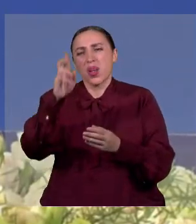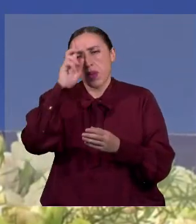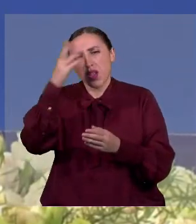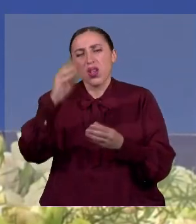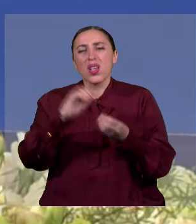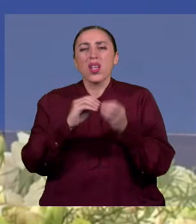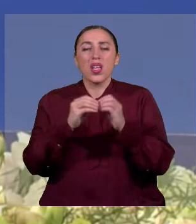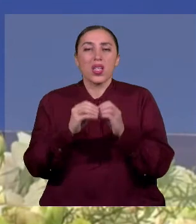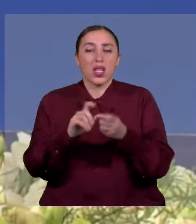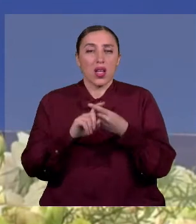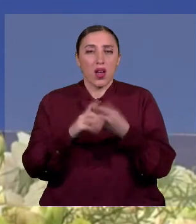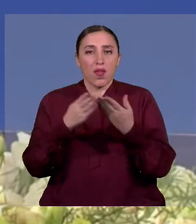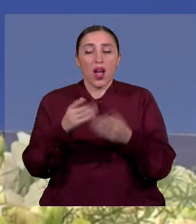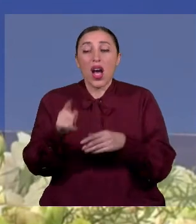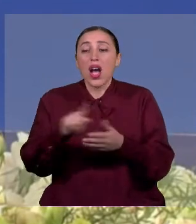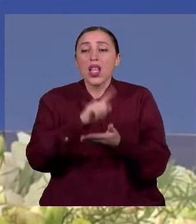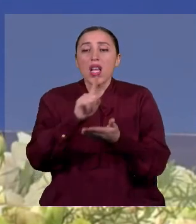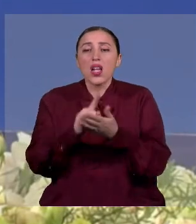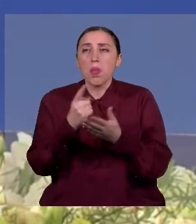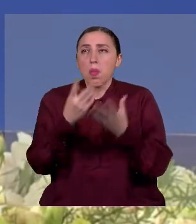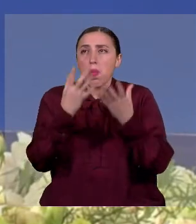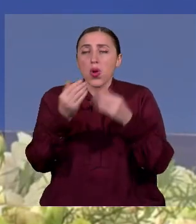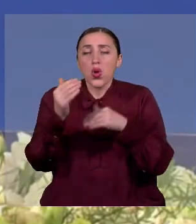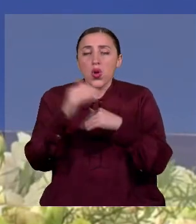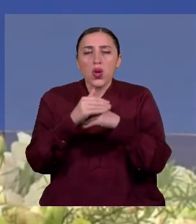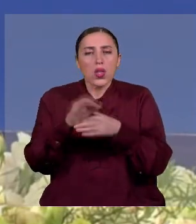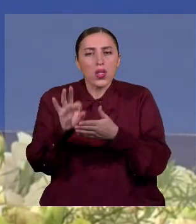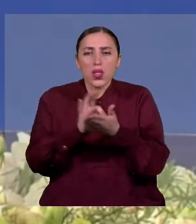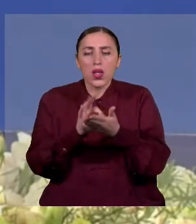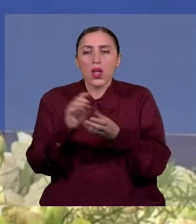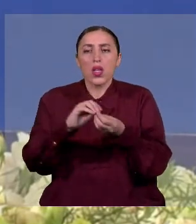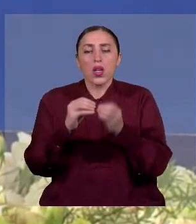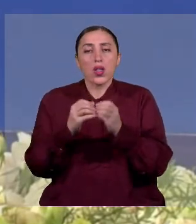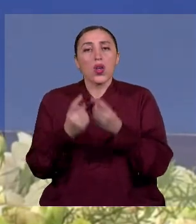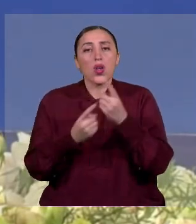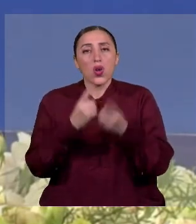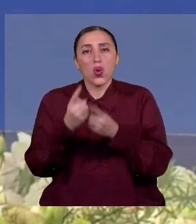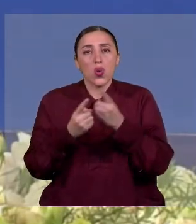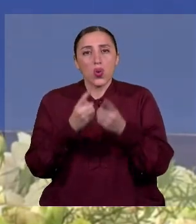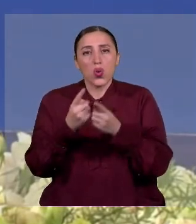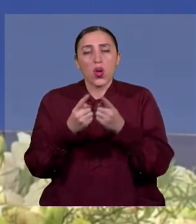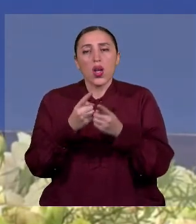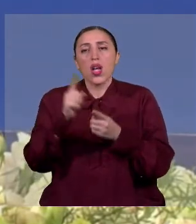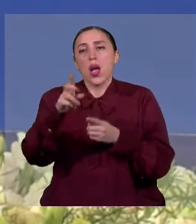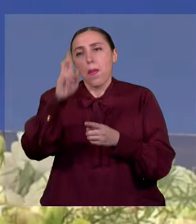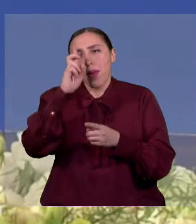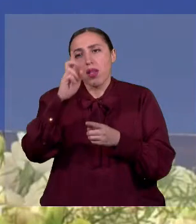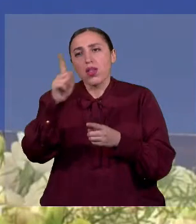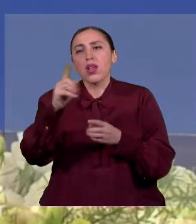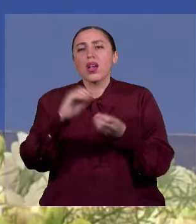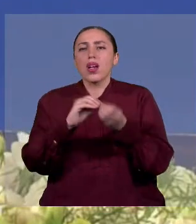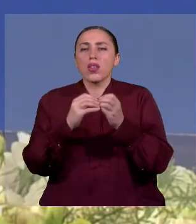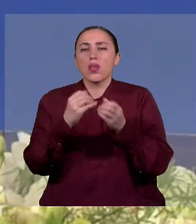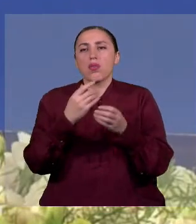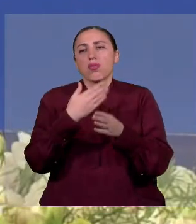Այս դեպքում մենք հարցը մեկ գիշերում լուծեցինք, որը թույլ տվեց Ղազախստանին խուսափել ներպետական